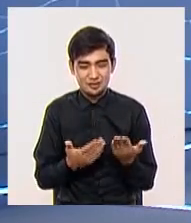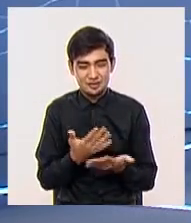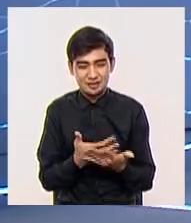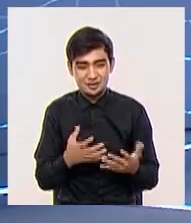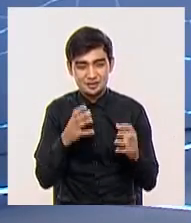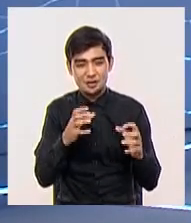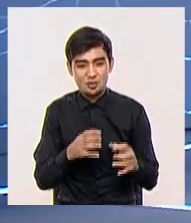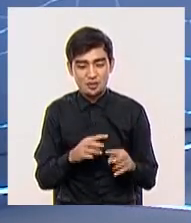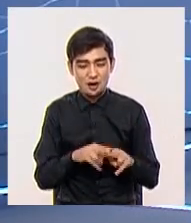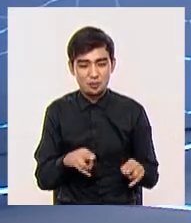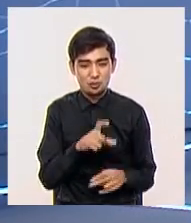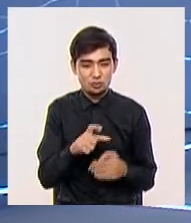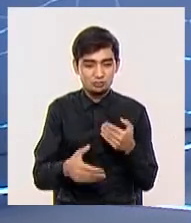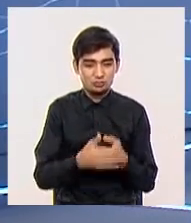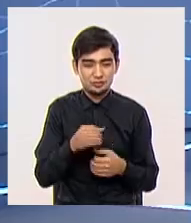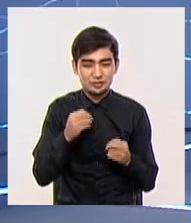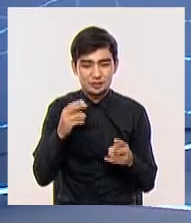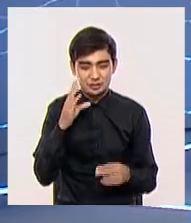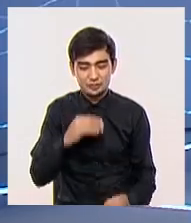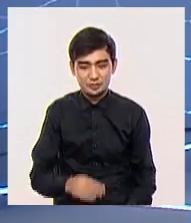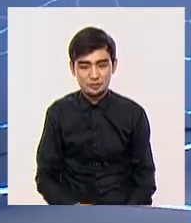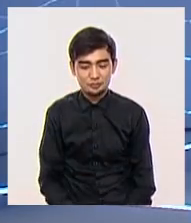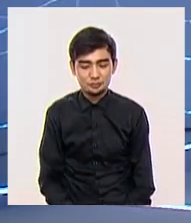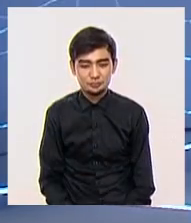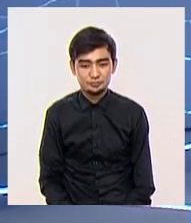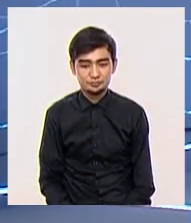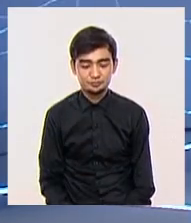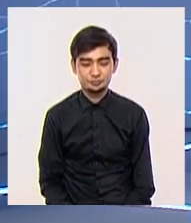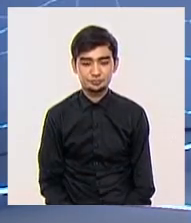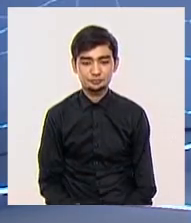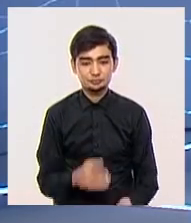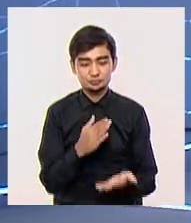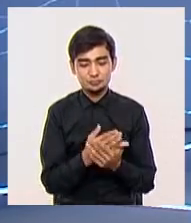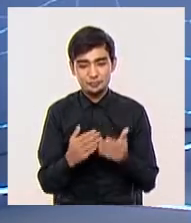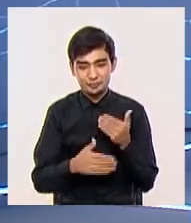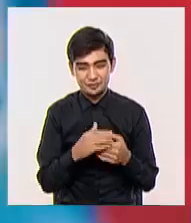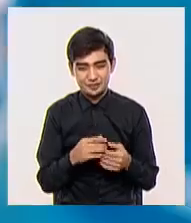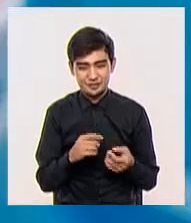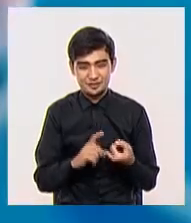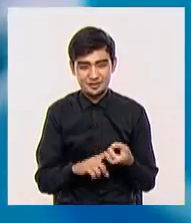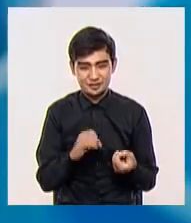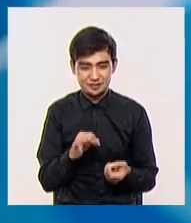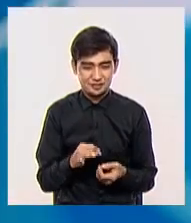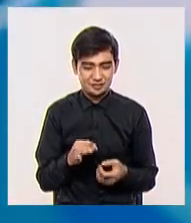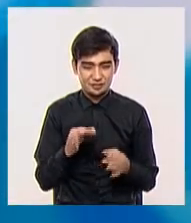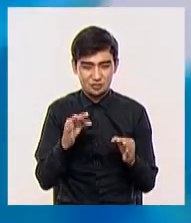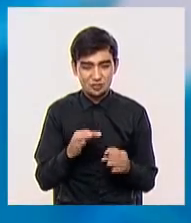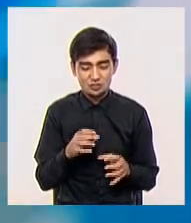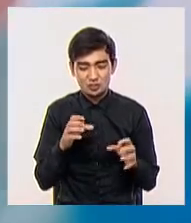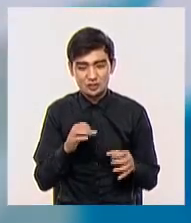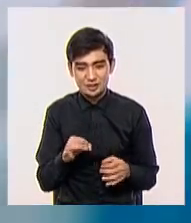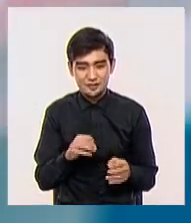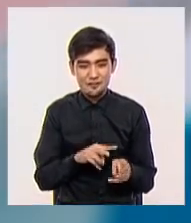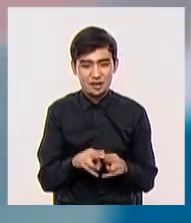бойынша ондай адамдарды қалай жазалайды? Негізі жаза тигізілген зиянға байланысты келтіреді сәйкес, яғни зиян